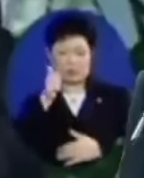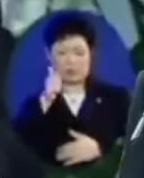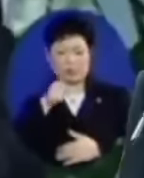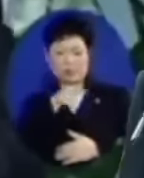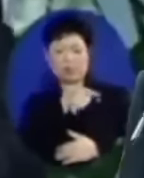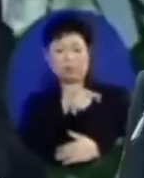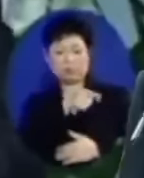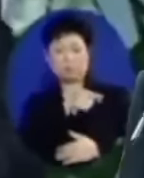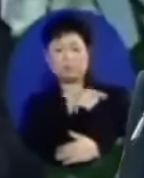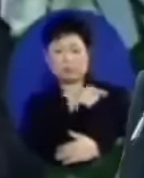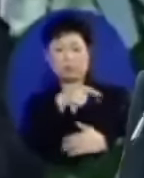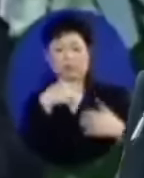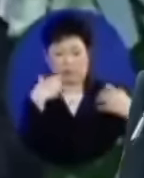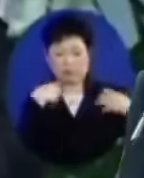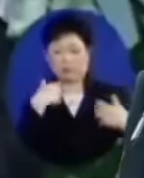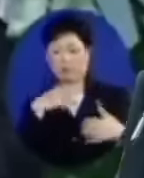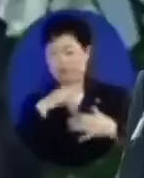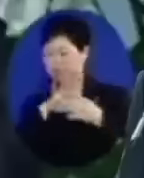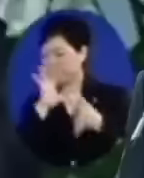내가 무슨 상관이냐.